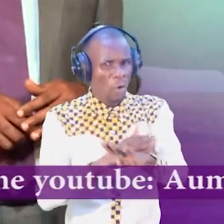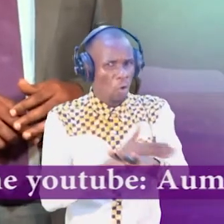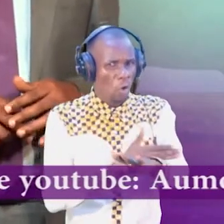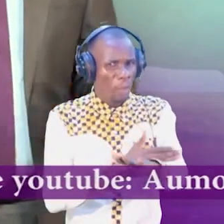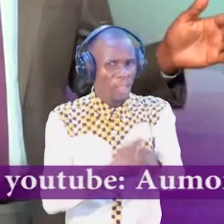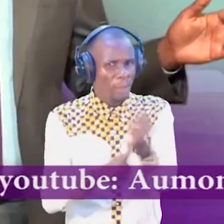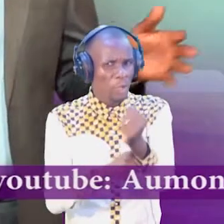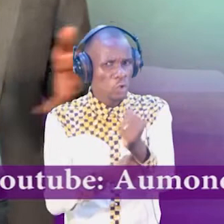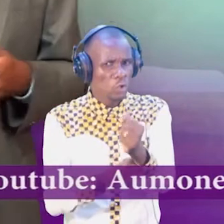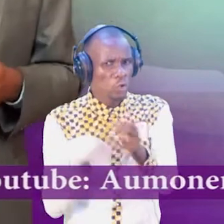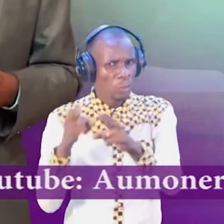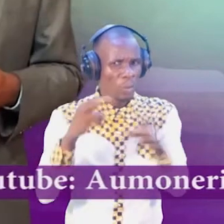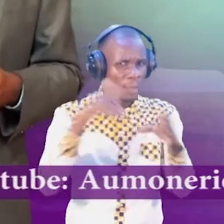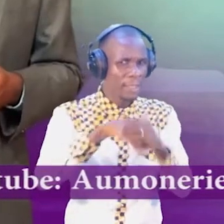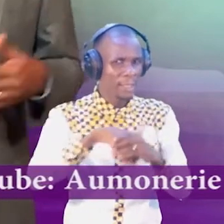biso akosala makambo.